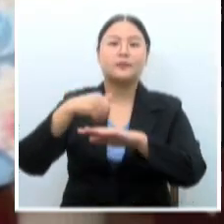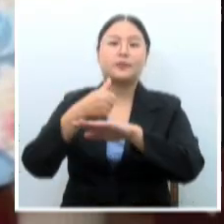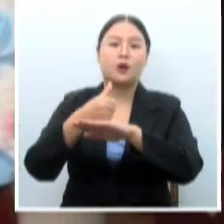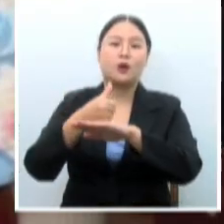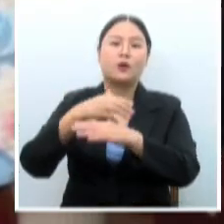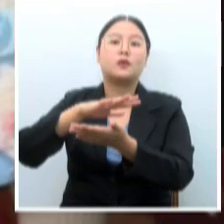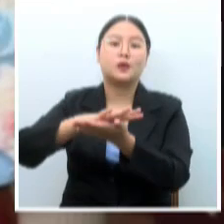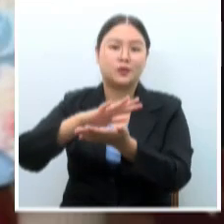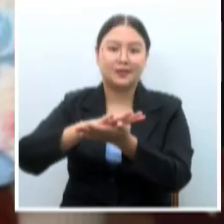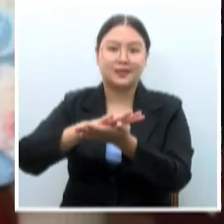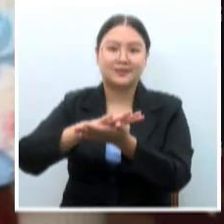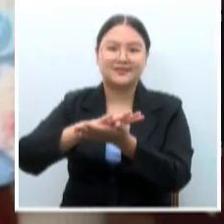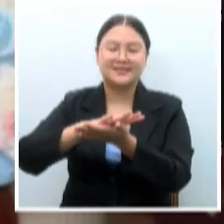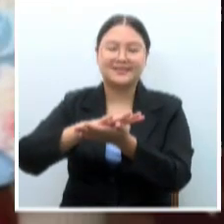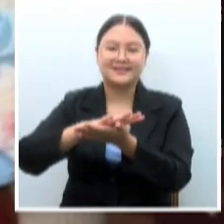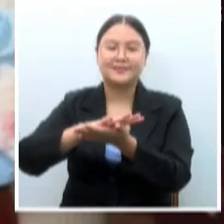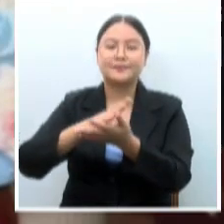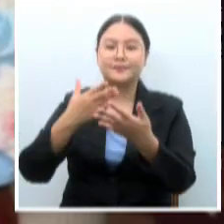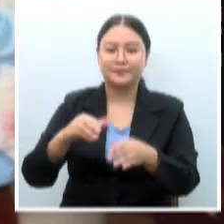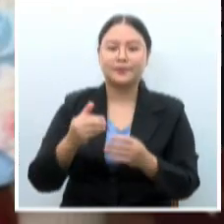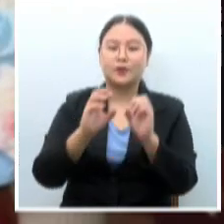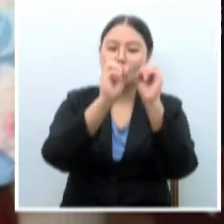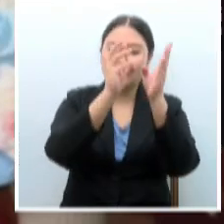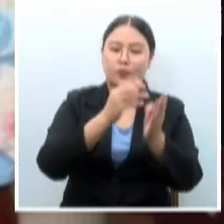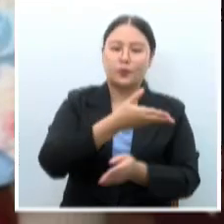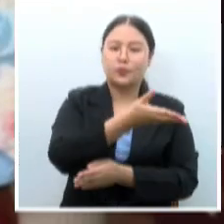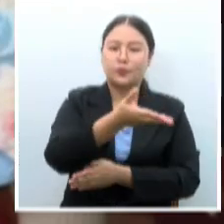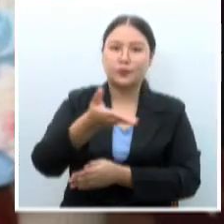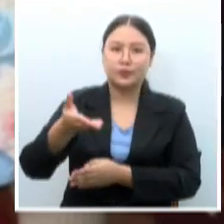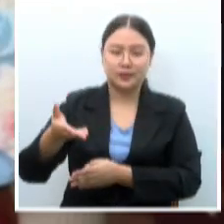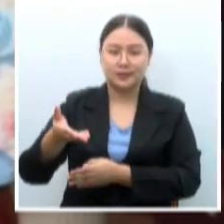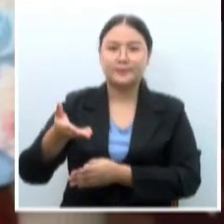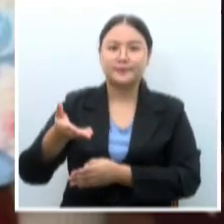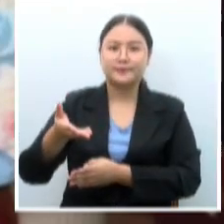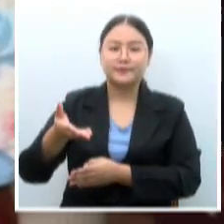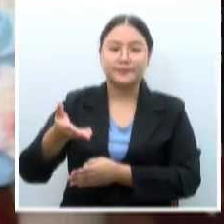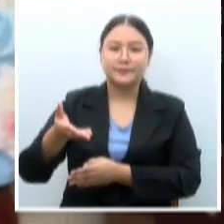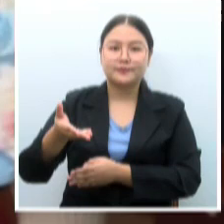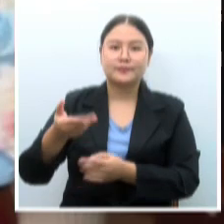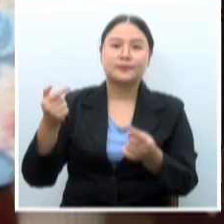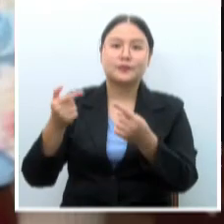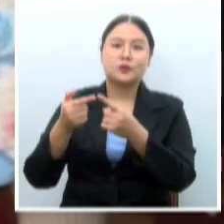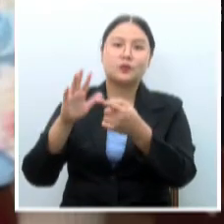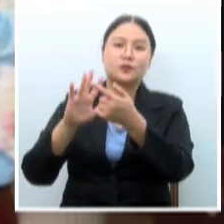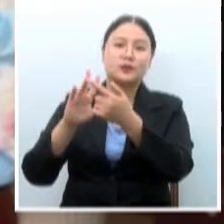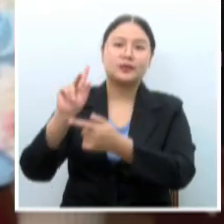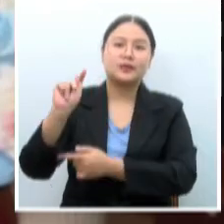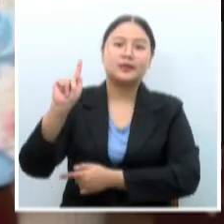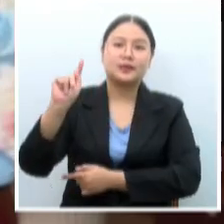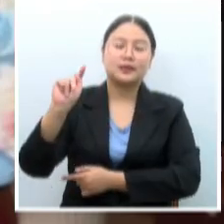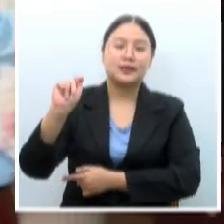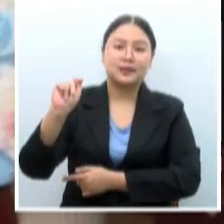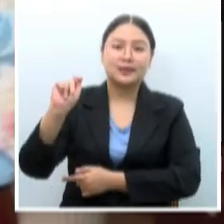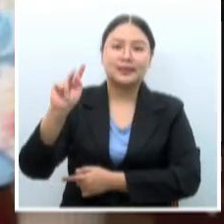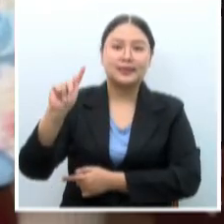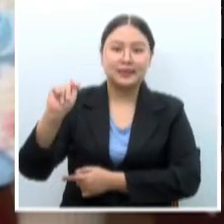น่านเขต2พร้อมด้วยข้าราชการครูบุคลากรในสังกัดสำนักงานเขตพื้นที่การศึกษาประถม